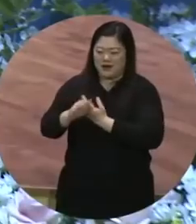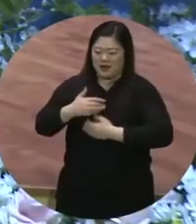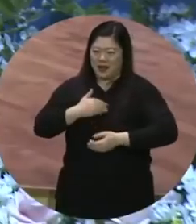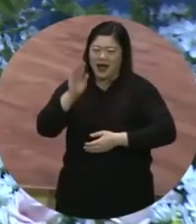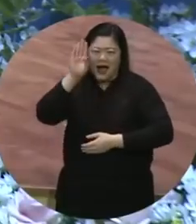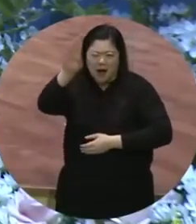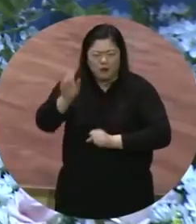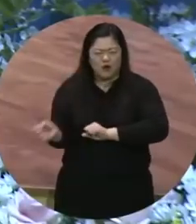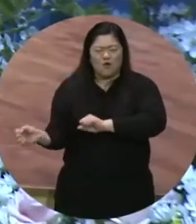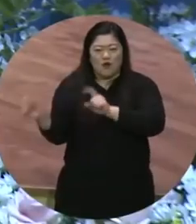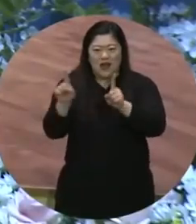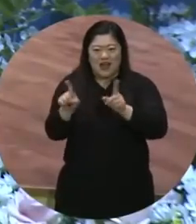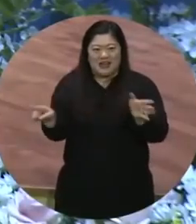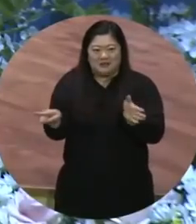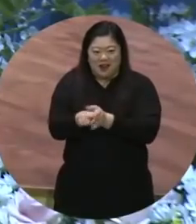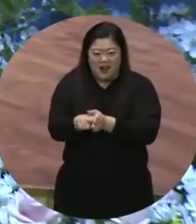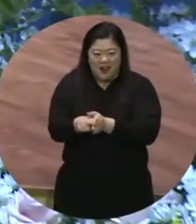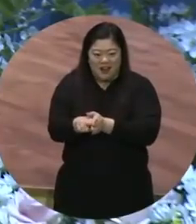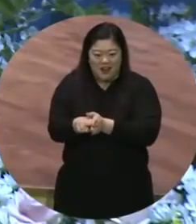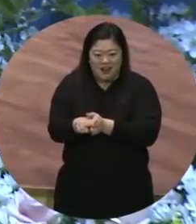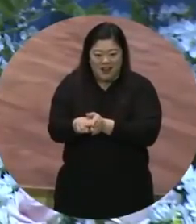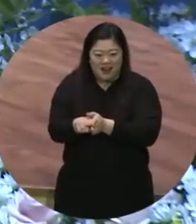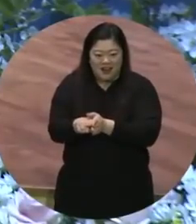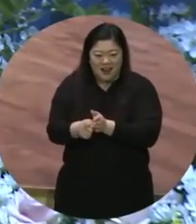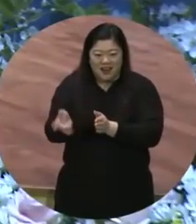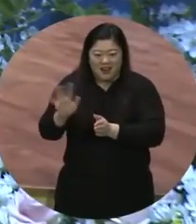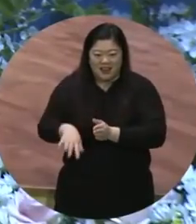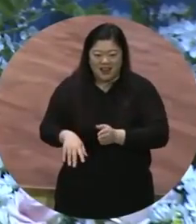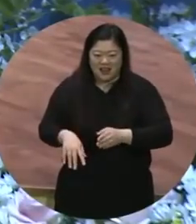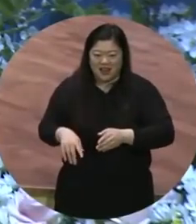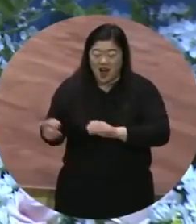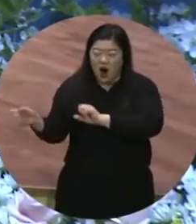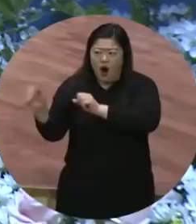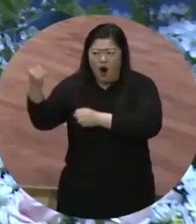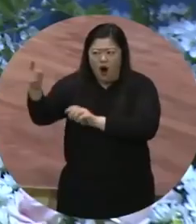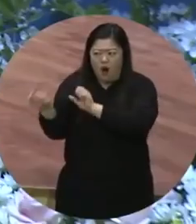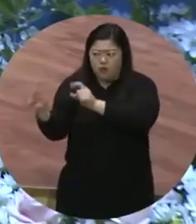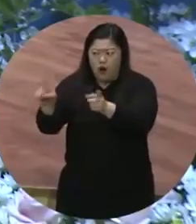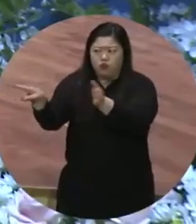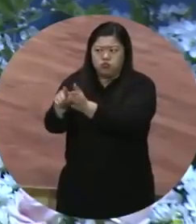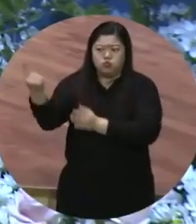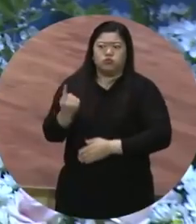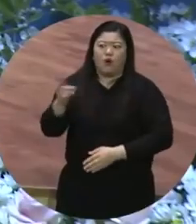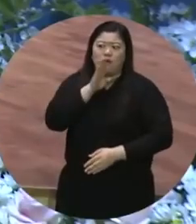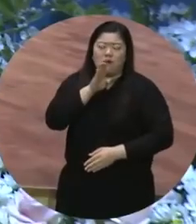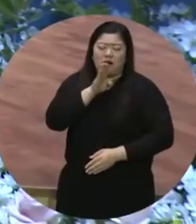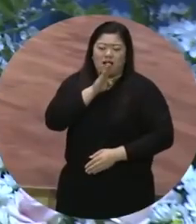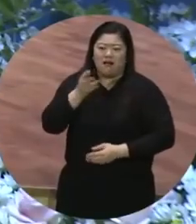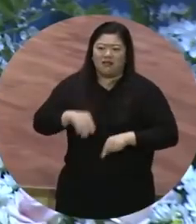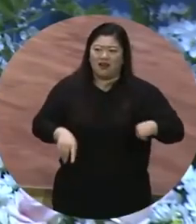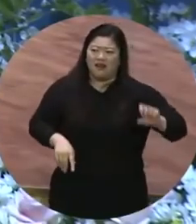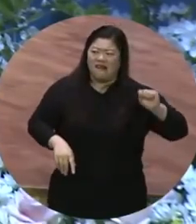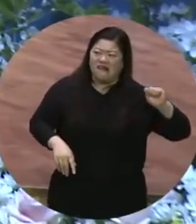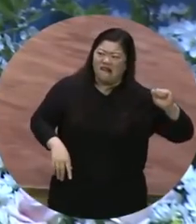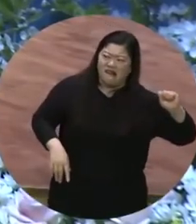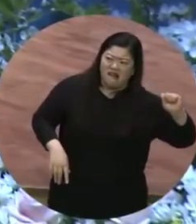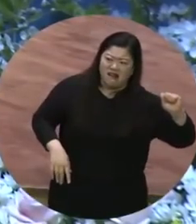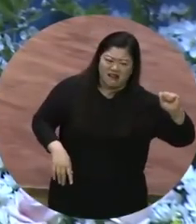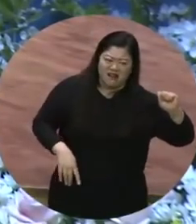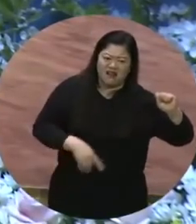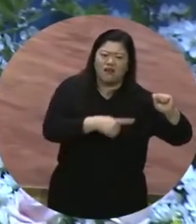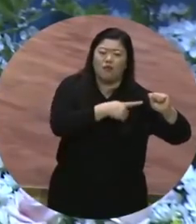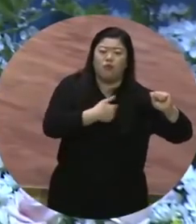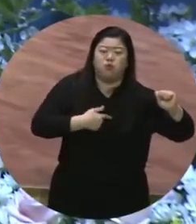부활신앙을 주셨는데 내가 이 땅에 살면서 서론적인 것에 매여가지고 이렇게 어떻게 살 이유가 뭐가 있냐 탈탈